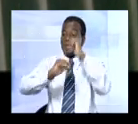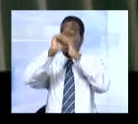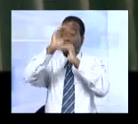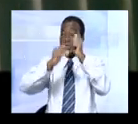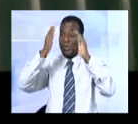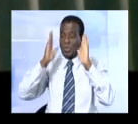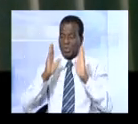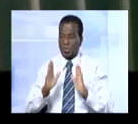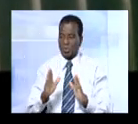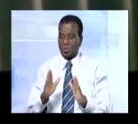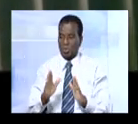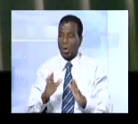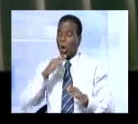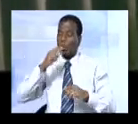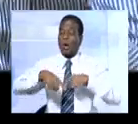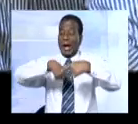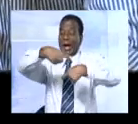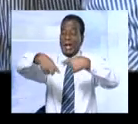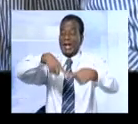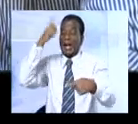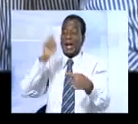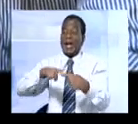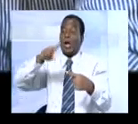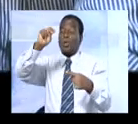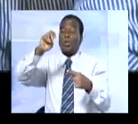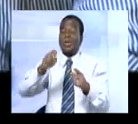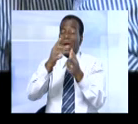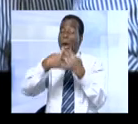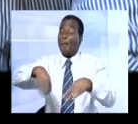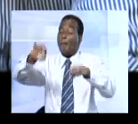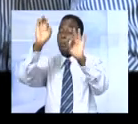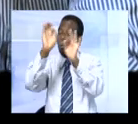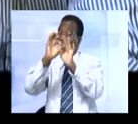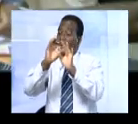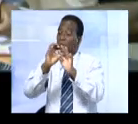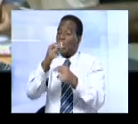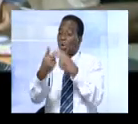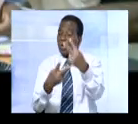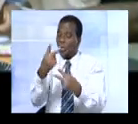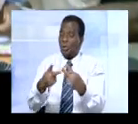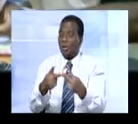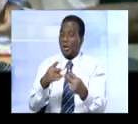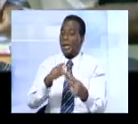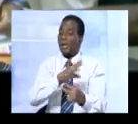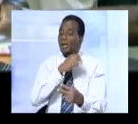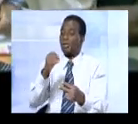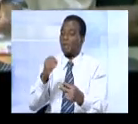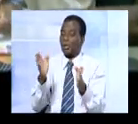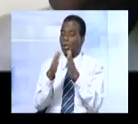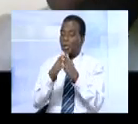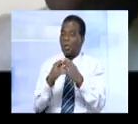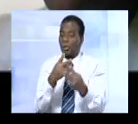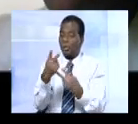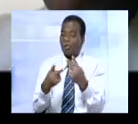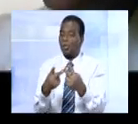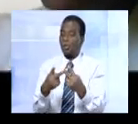entrepreneurs du bâtiment et travaux publics de Côte d'Ivoire, après une visite des différents sites sinistrés, mettent en cause l'amateurisme des